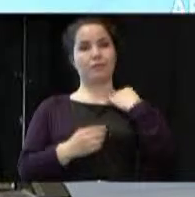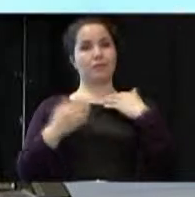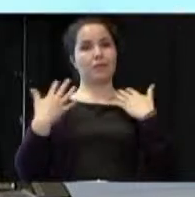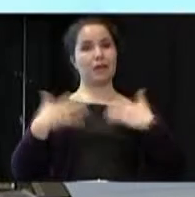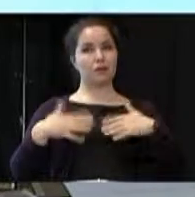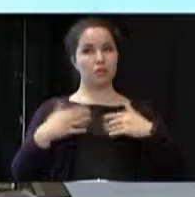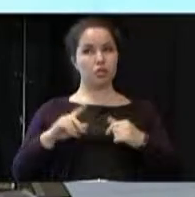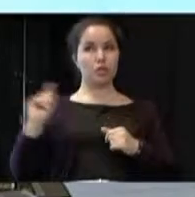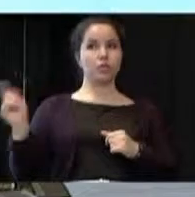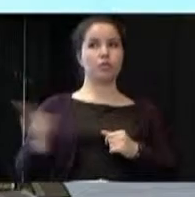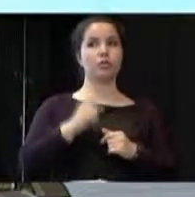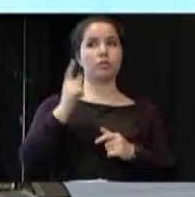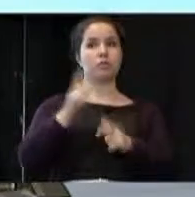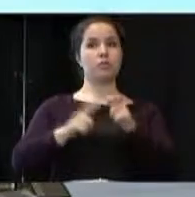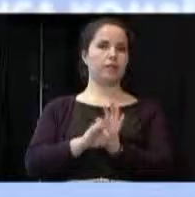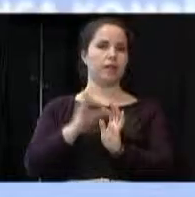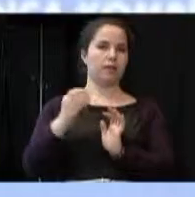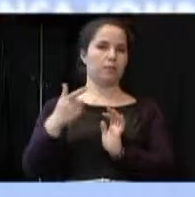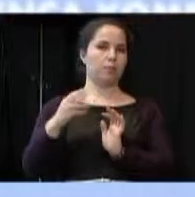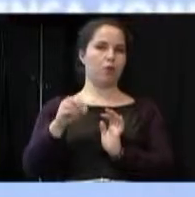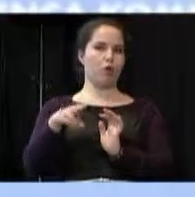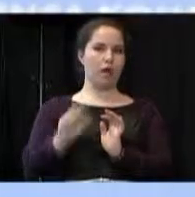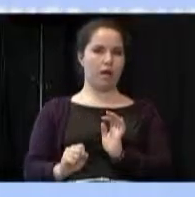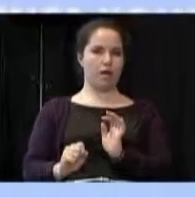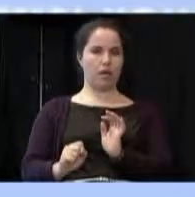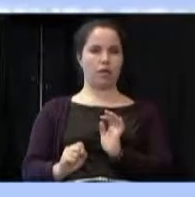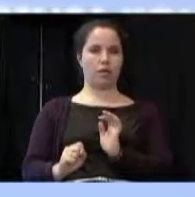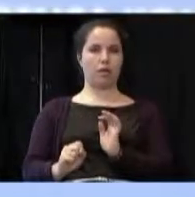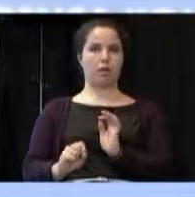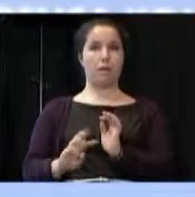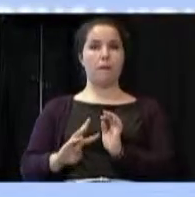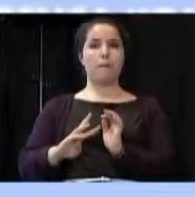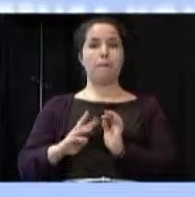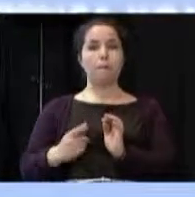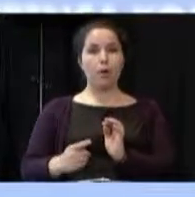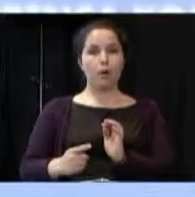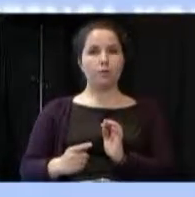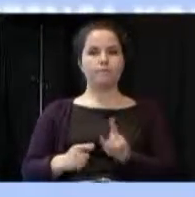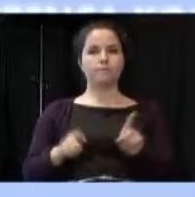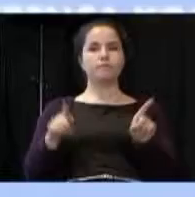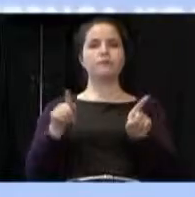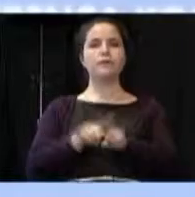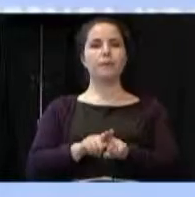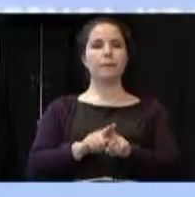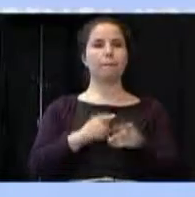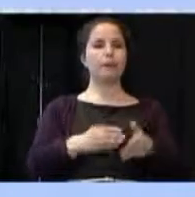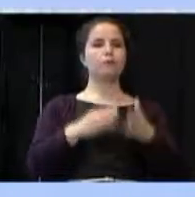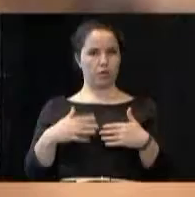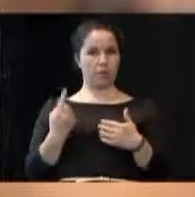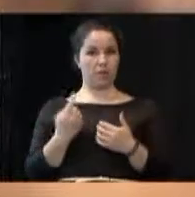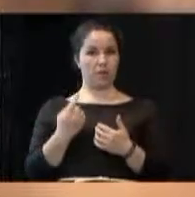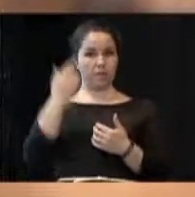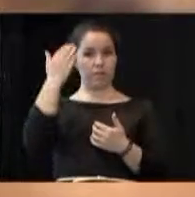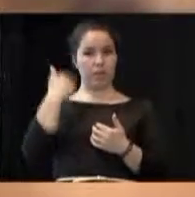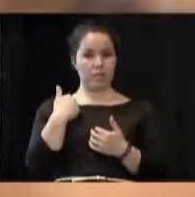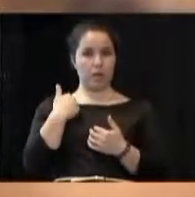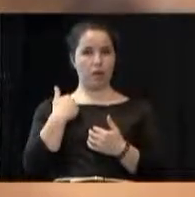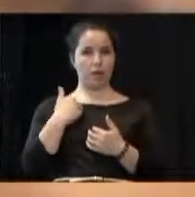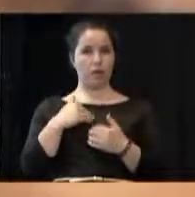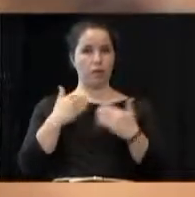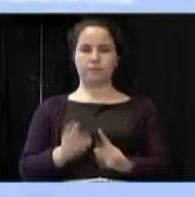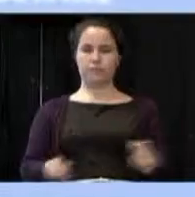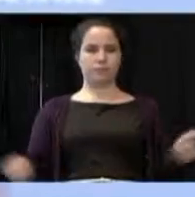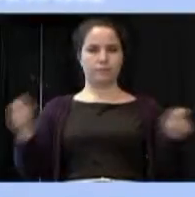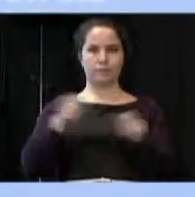konsideroi parazit në zyrat e shtetit. Presioni mbi parazitët dhe gravitçarët duhet vinë nga lart dhe nga poshtë.